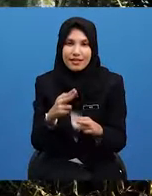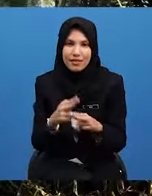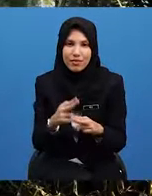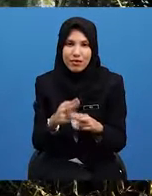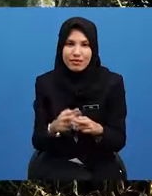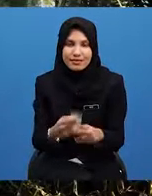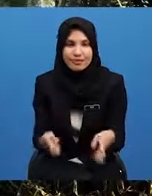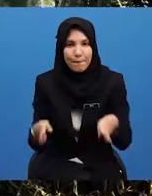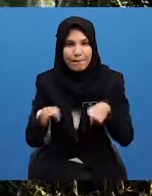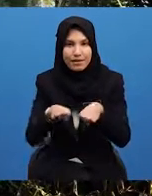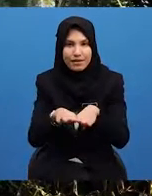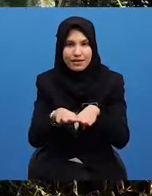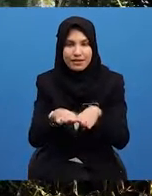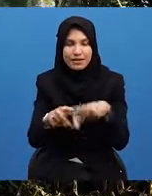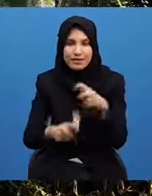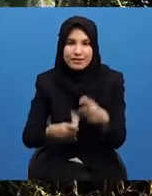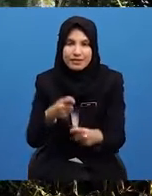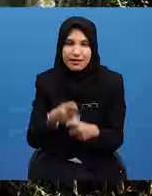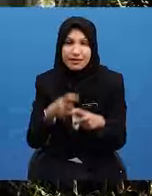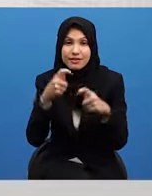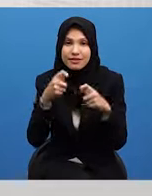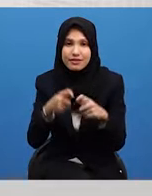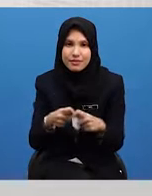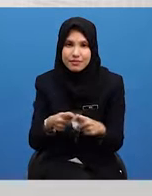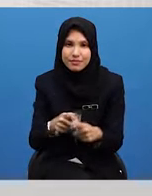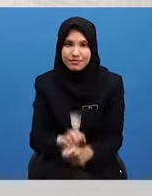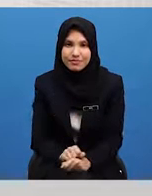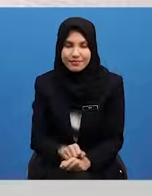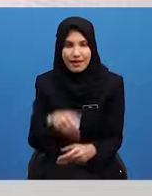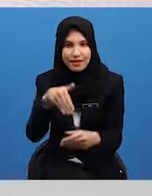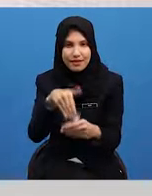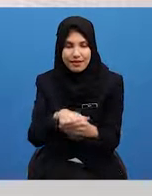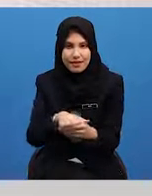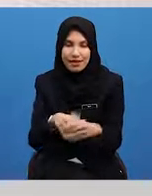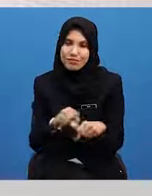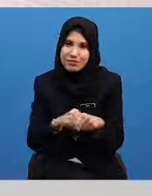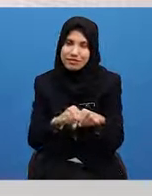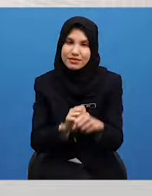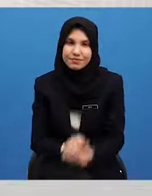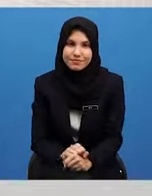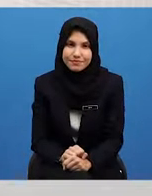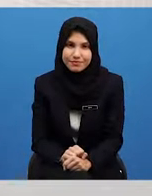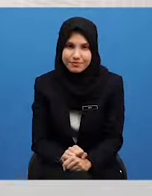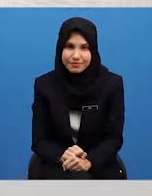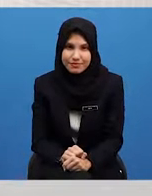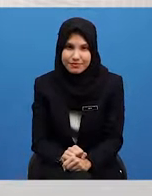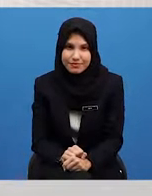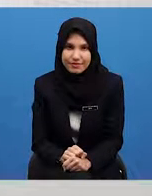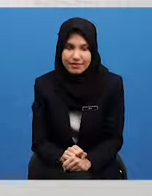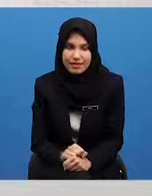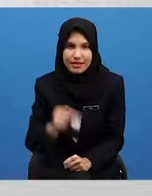namakan sebagai takal tetap. Dalam sistem ini, gandar